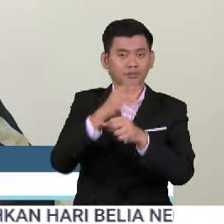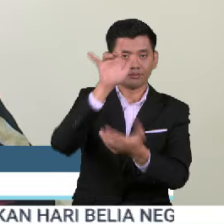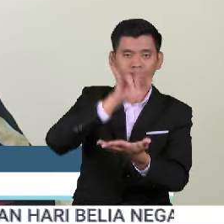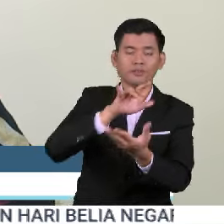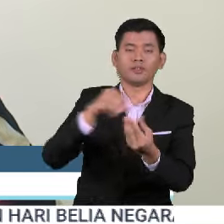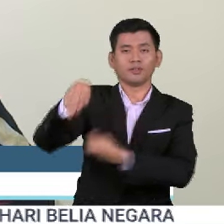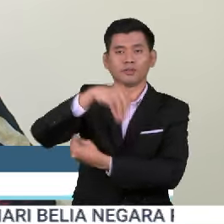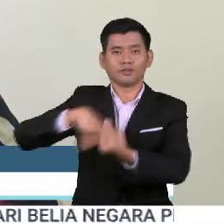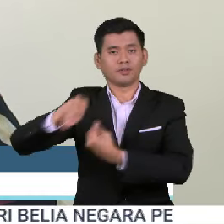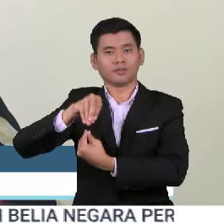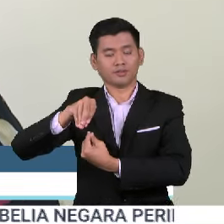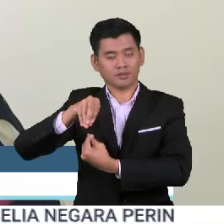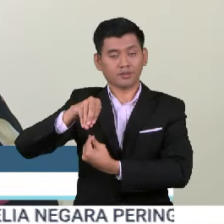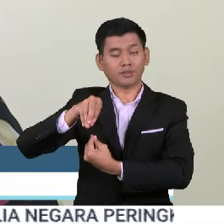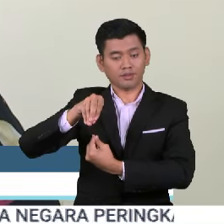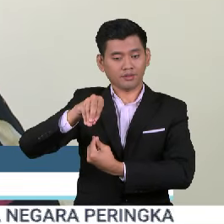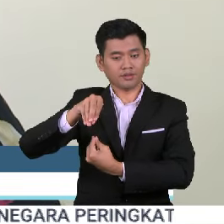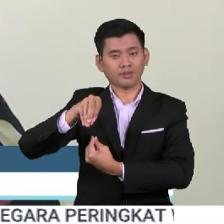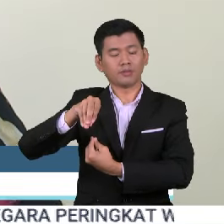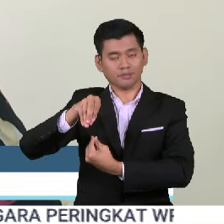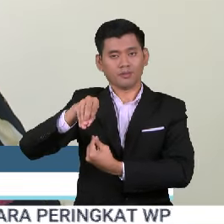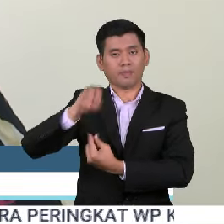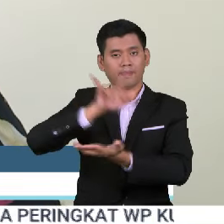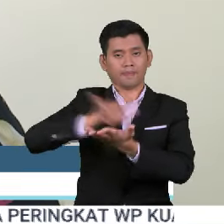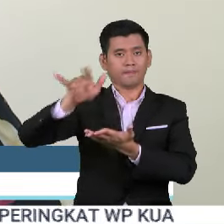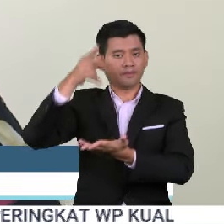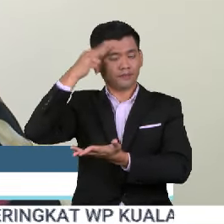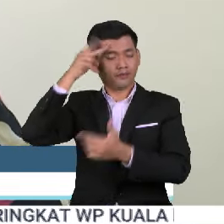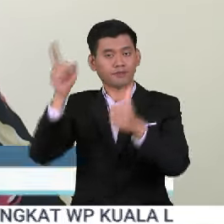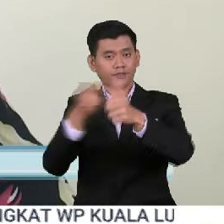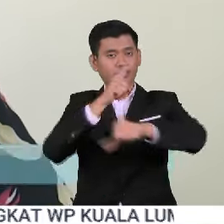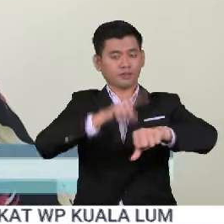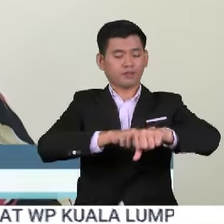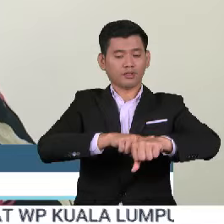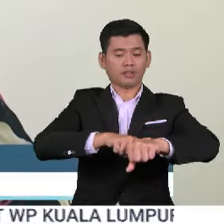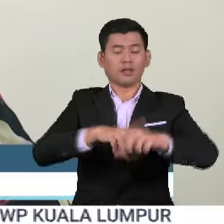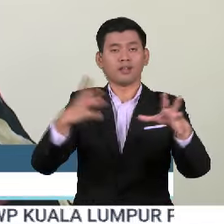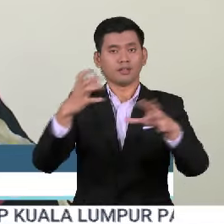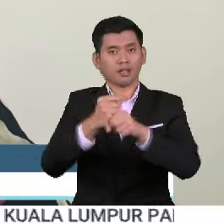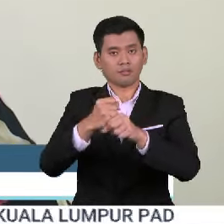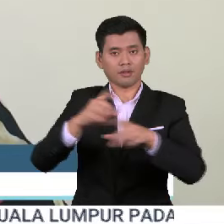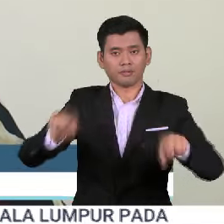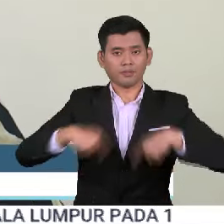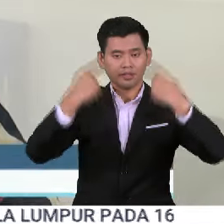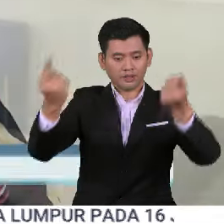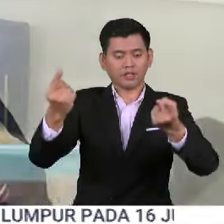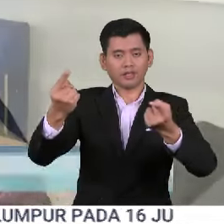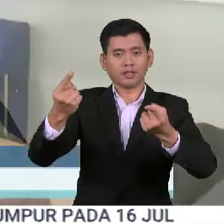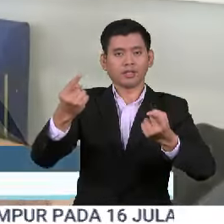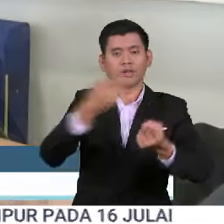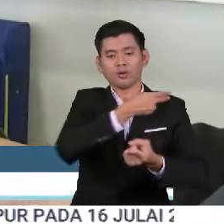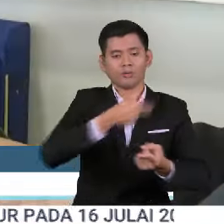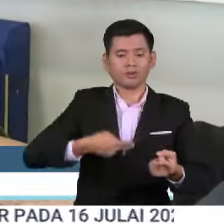umrah, menunaikan umrah. Ini pertama kali dapat pergi umrah secara percuma. Alhamdulillah